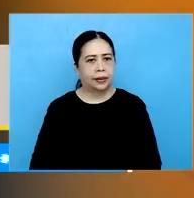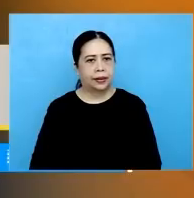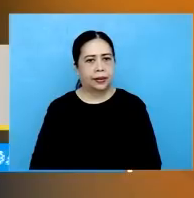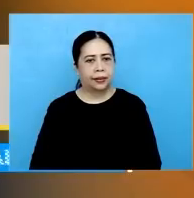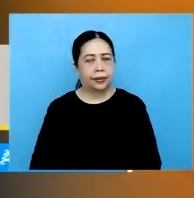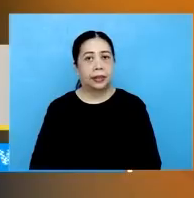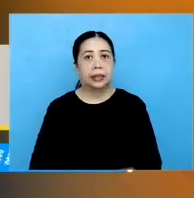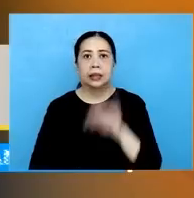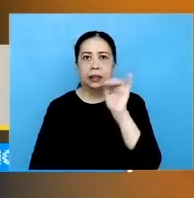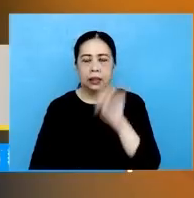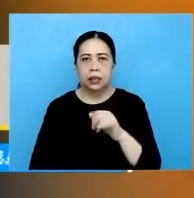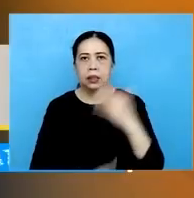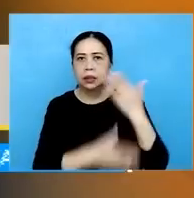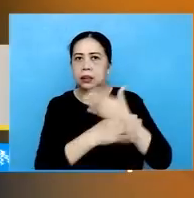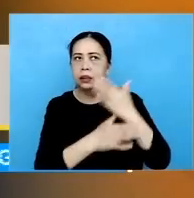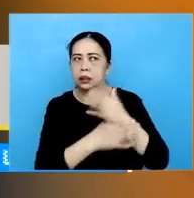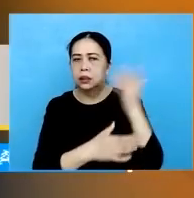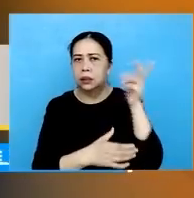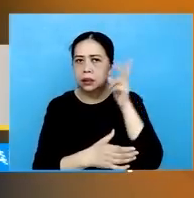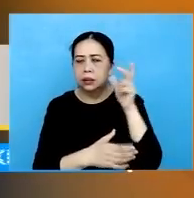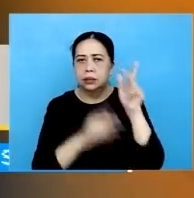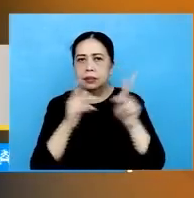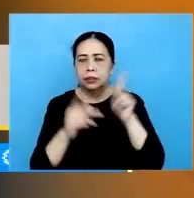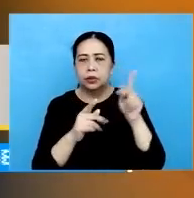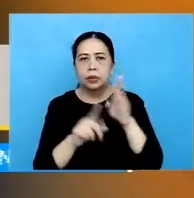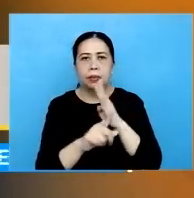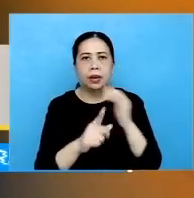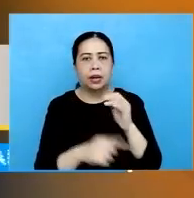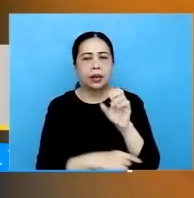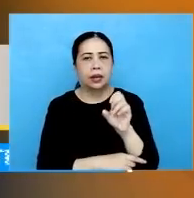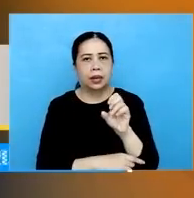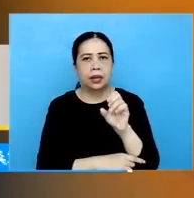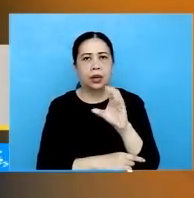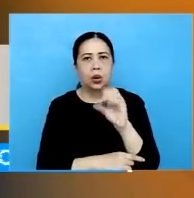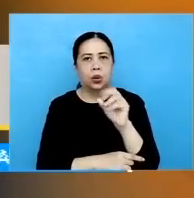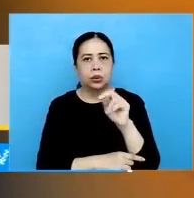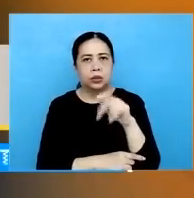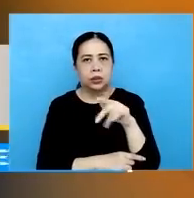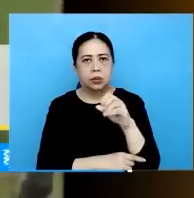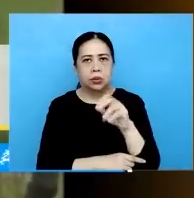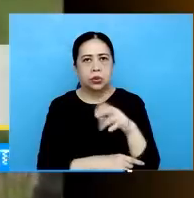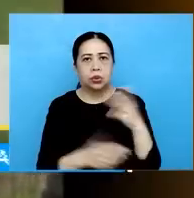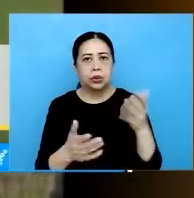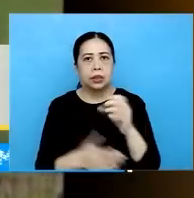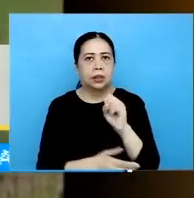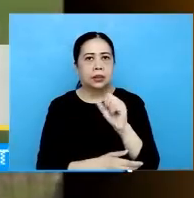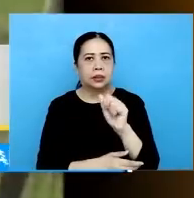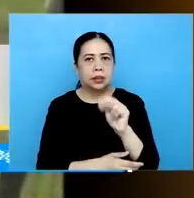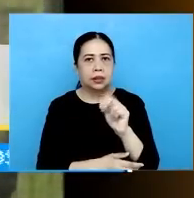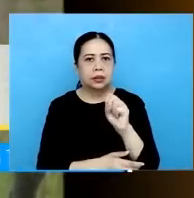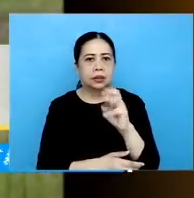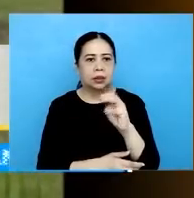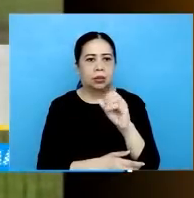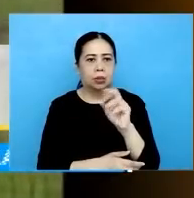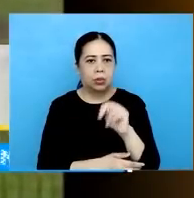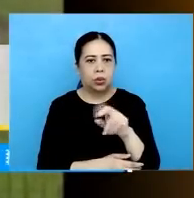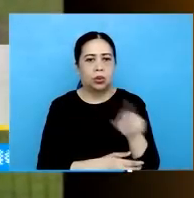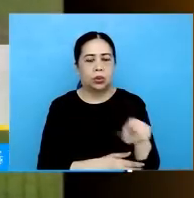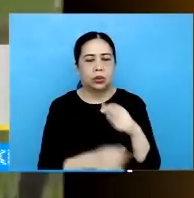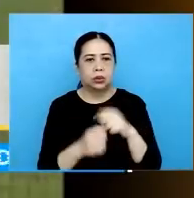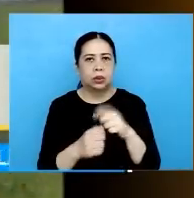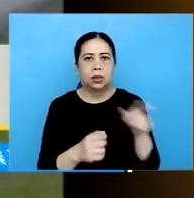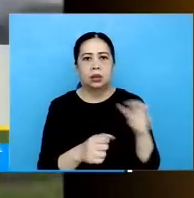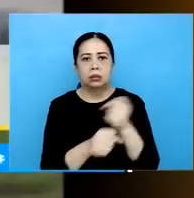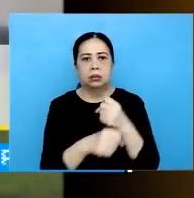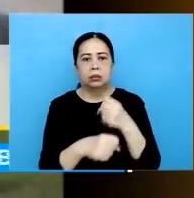Yan ang bumulabog sa mga residente ng Barangay Concepcion sa San Simon, Pampanga nitong Martes. Nasusunog na pala noon ang isang pagawaan